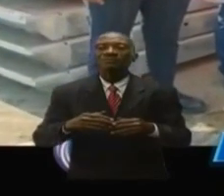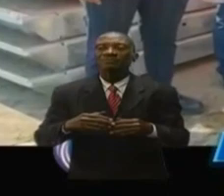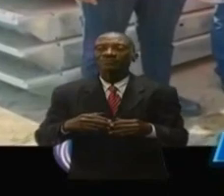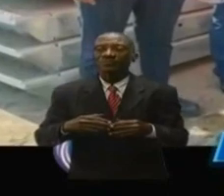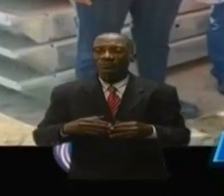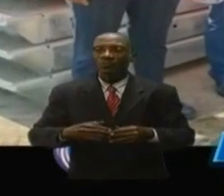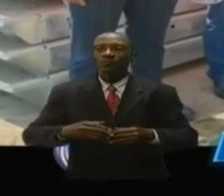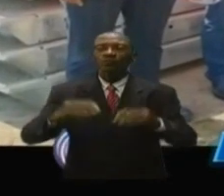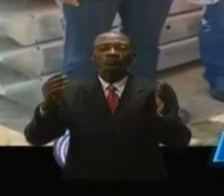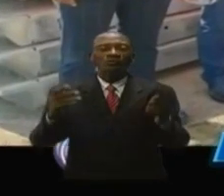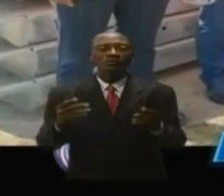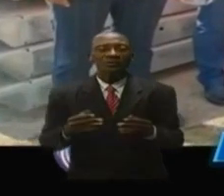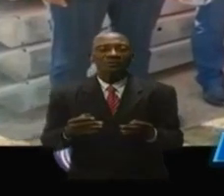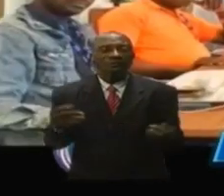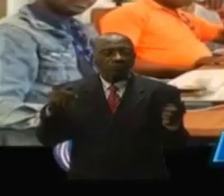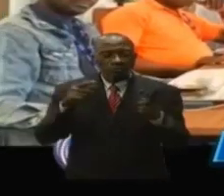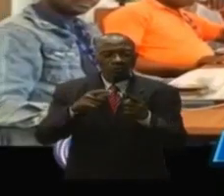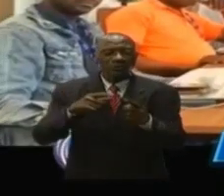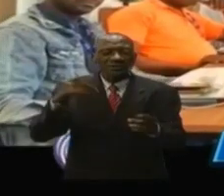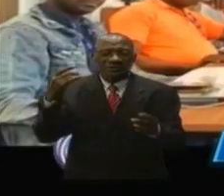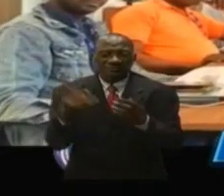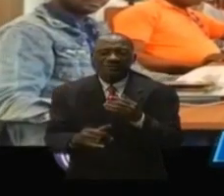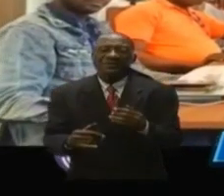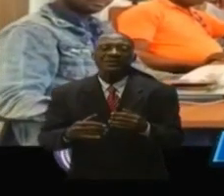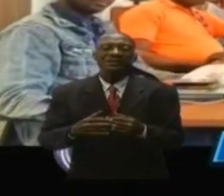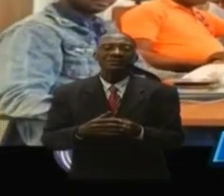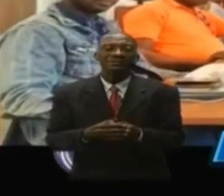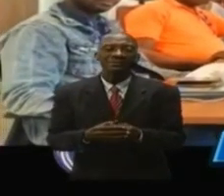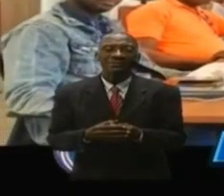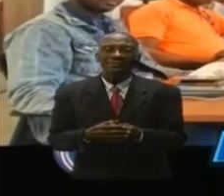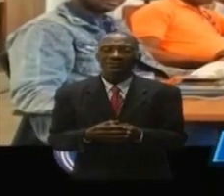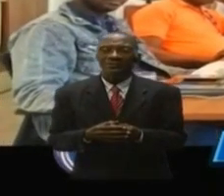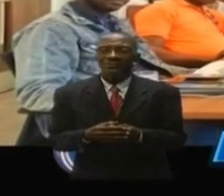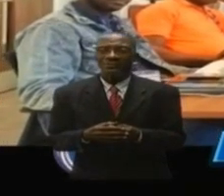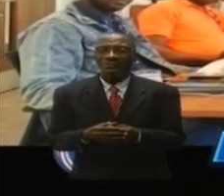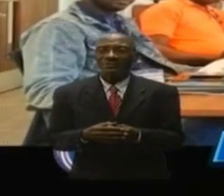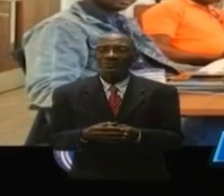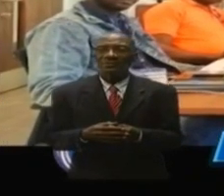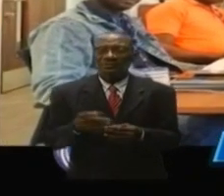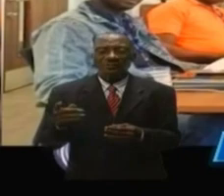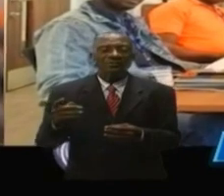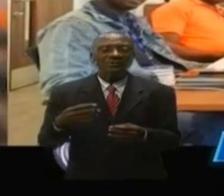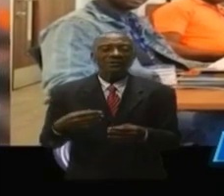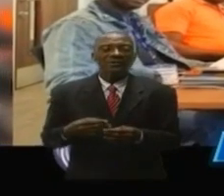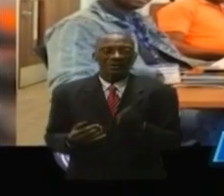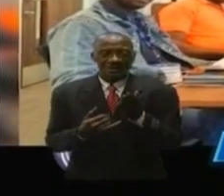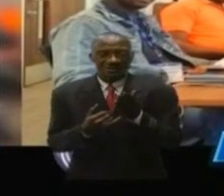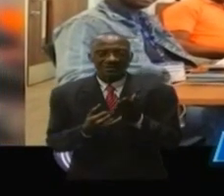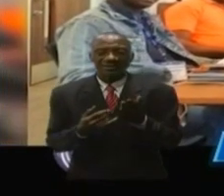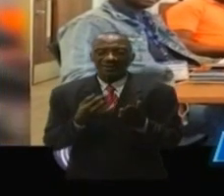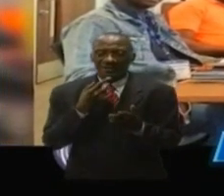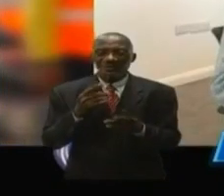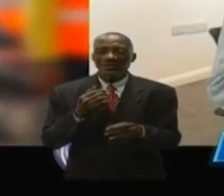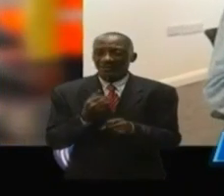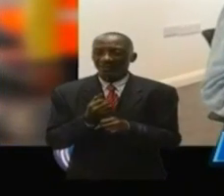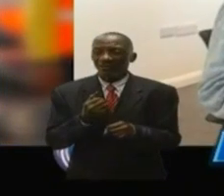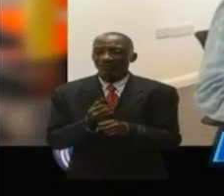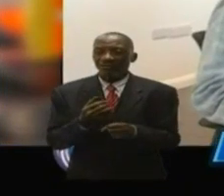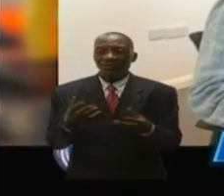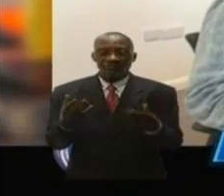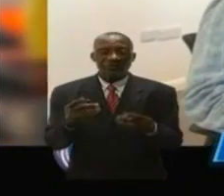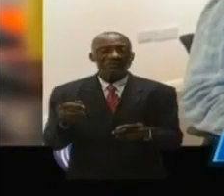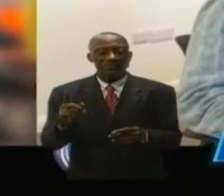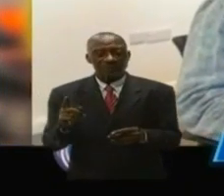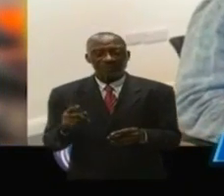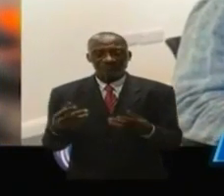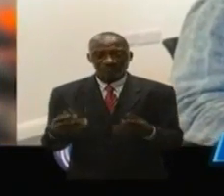directeur provincial du Sud Ubangi, ainsi que l'assistant technique du directeur général, séjourne au Royaume-Uni pour une formation de